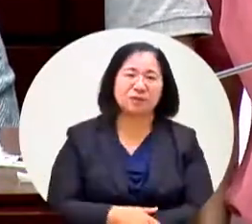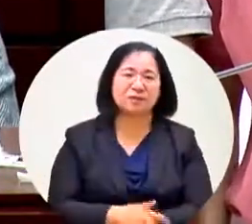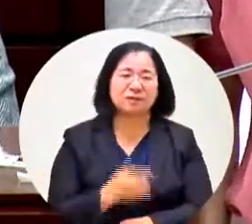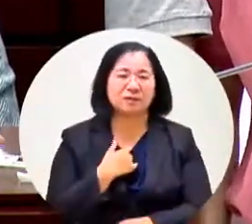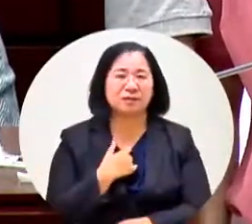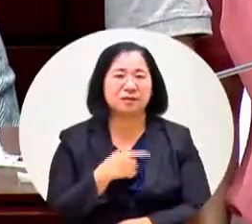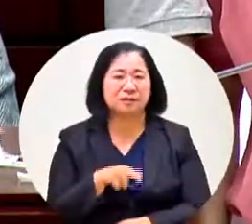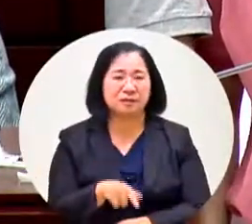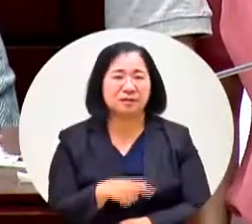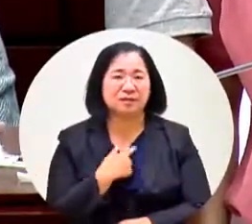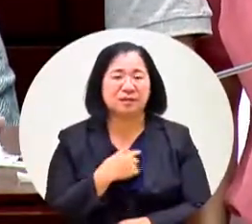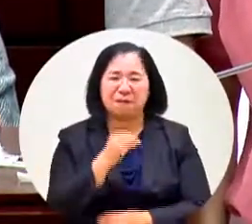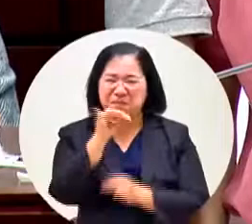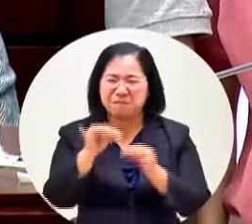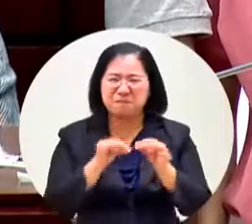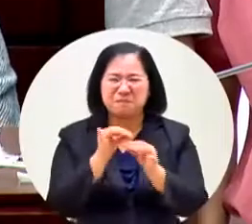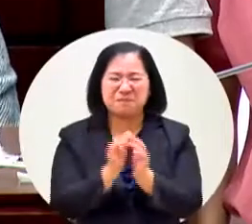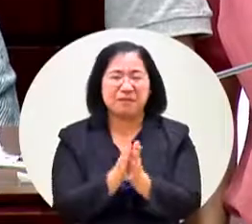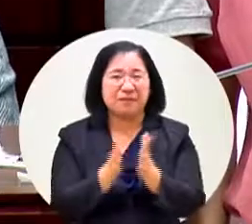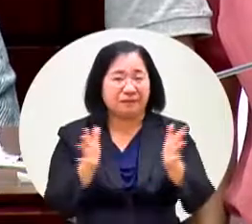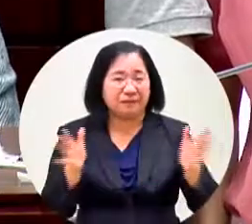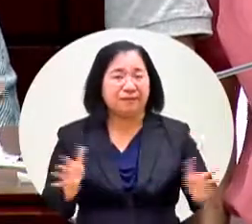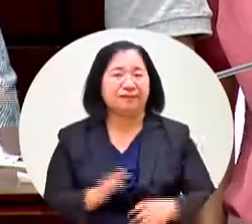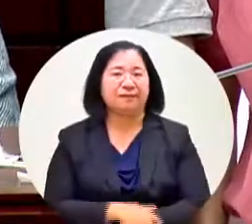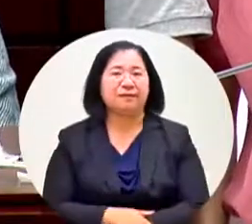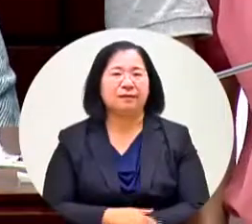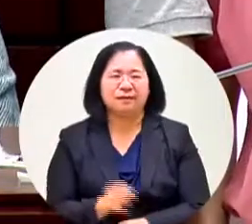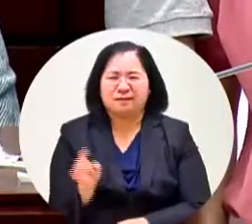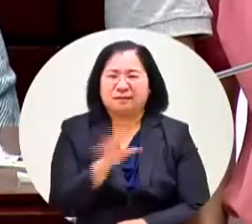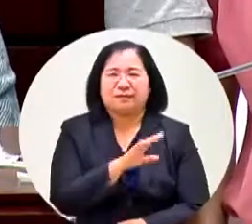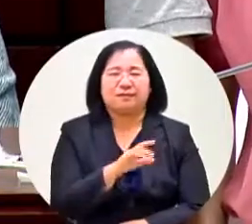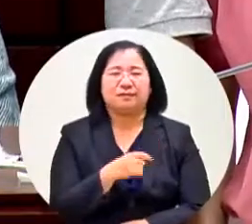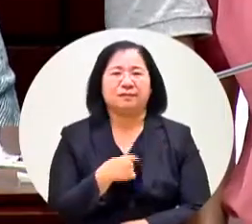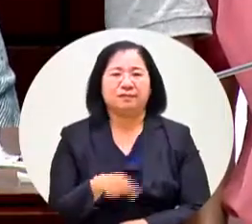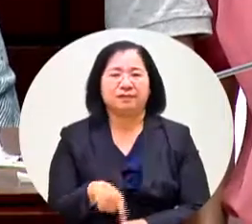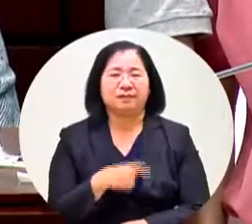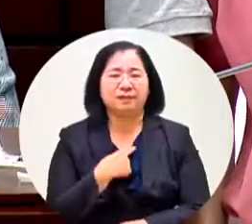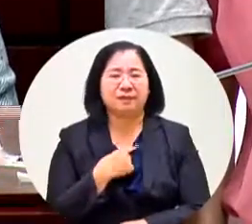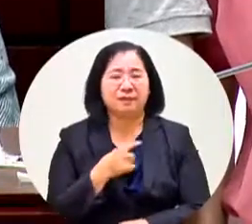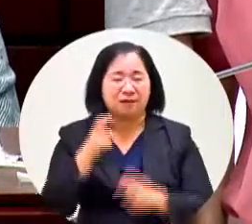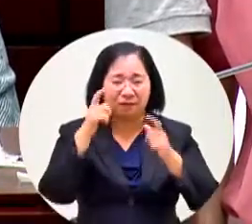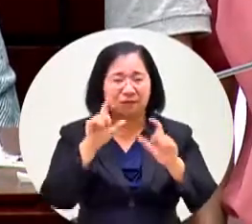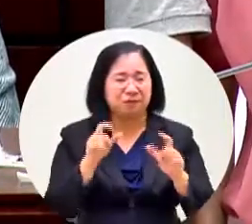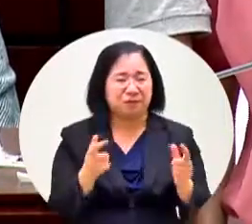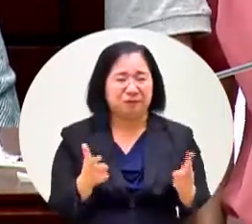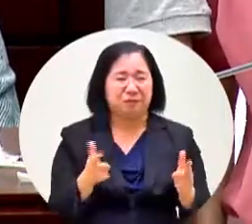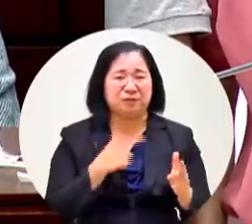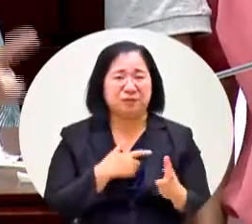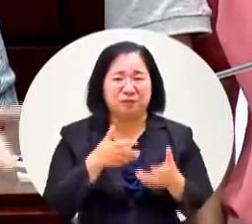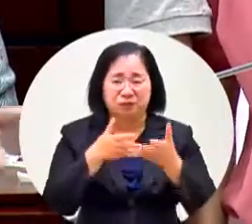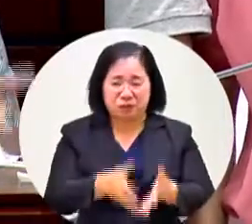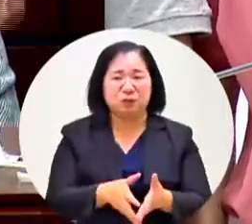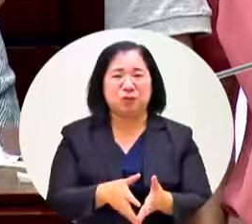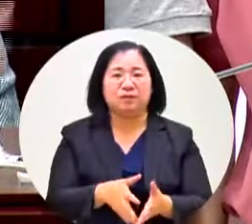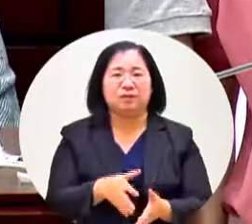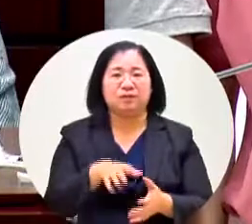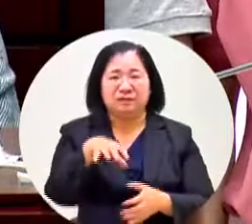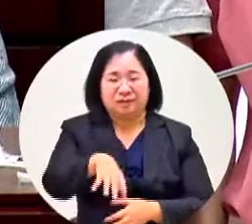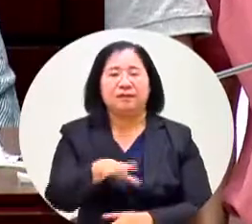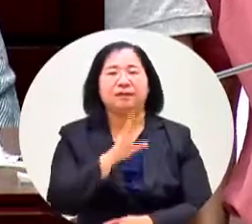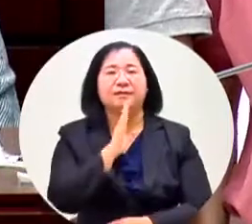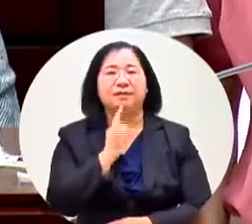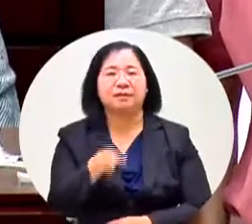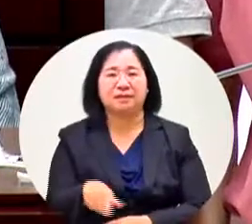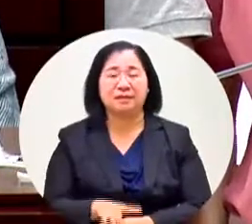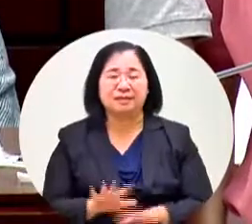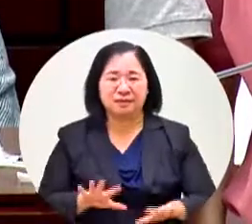要跟高雄市民朋友报告，我们高雄好不容易等来这样的，几乎一百年来从来高